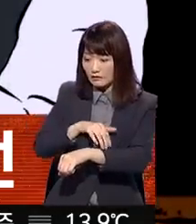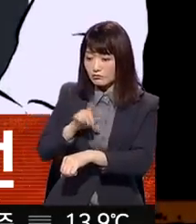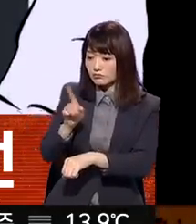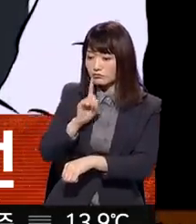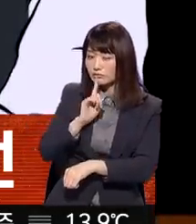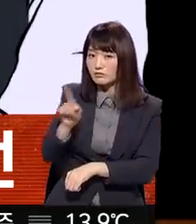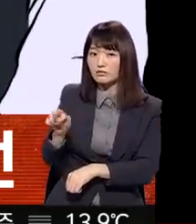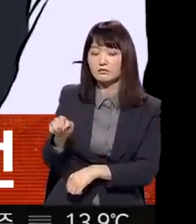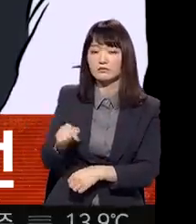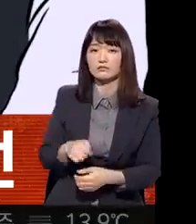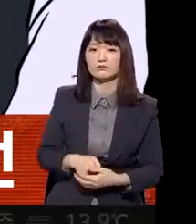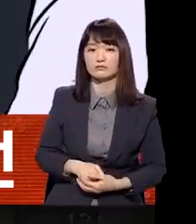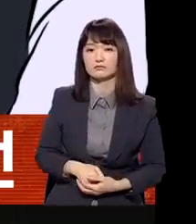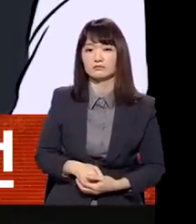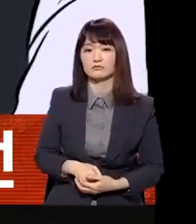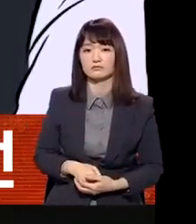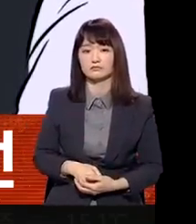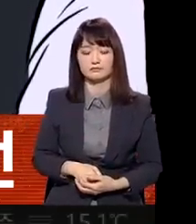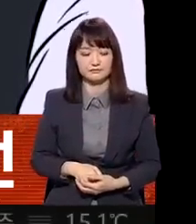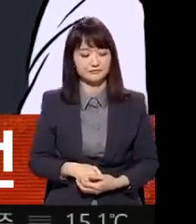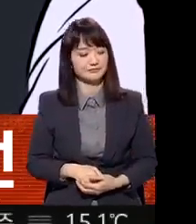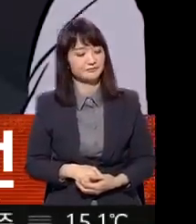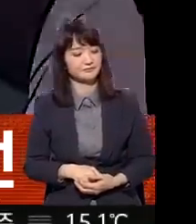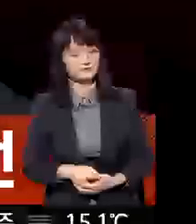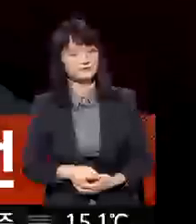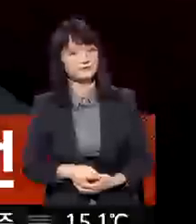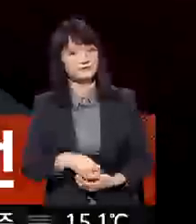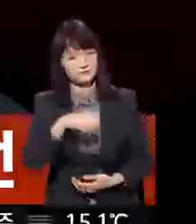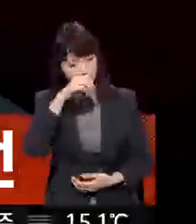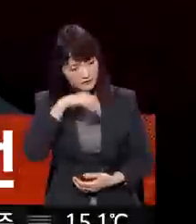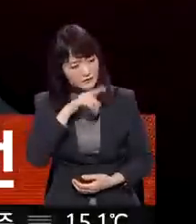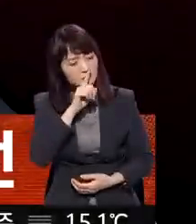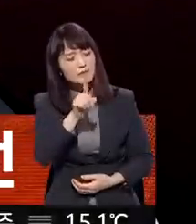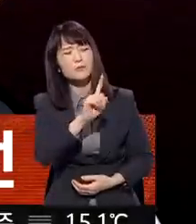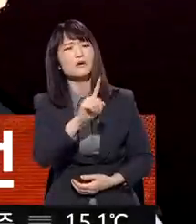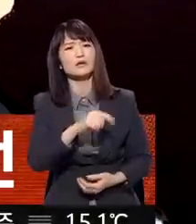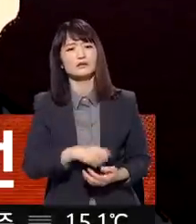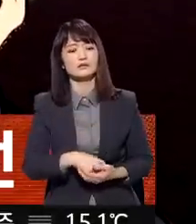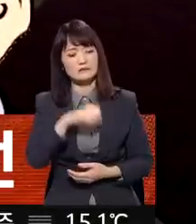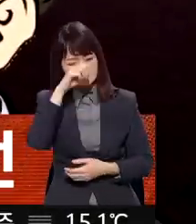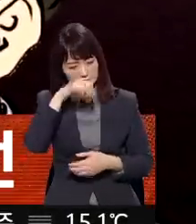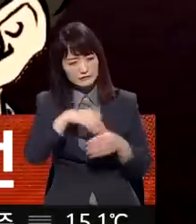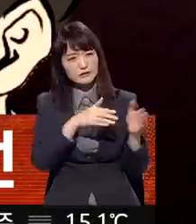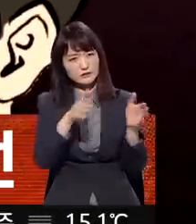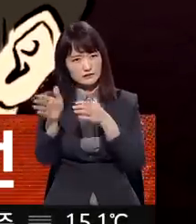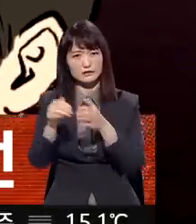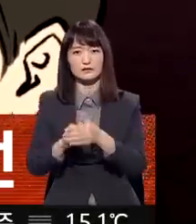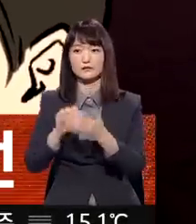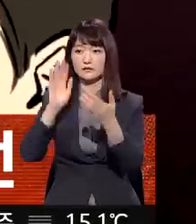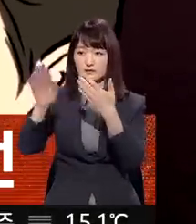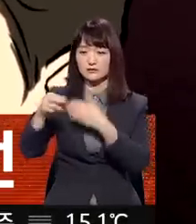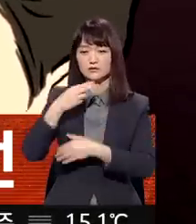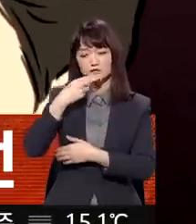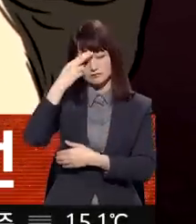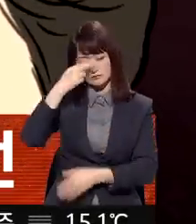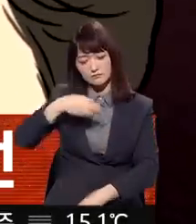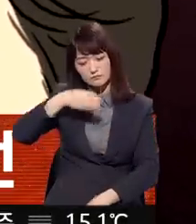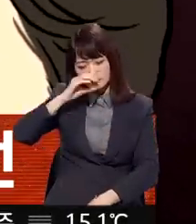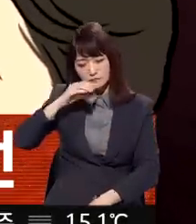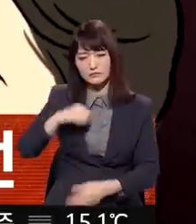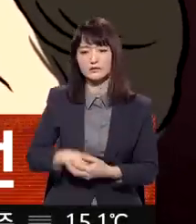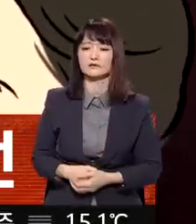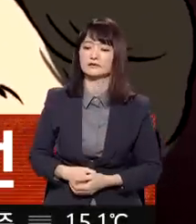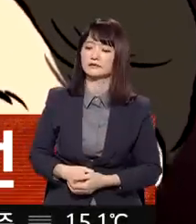말을 합니까? 그렇지만 아 그냥 한마디만 하고 무슨 소리 하냐고 하고 넘어갔고요. 예. 이후에도 술자리에서 계속